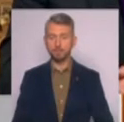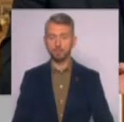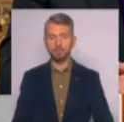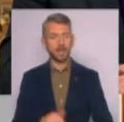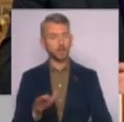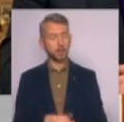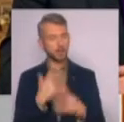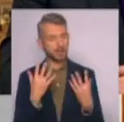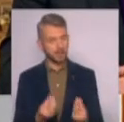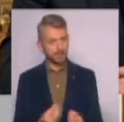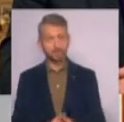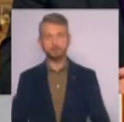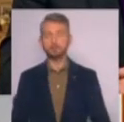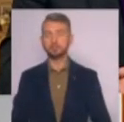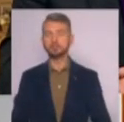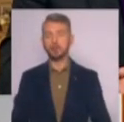Добрий день. Добрий.